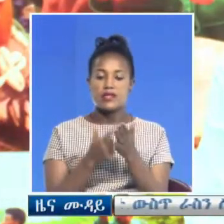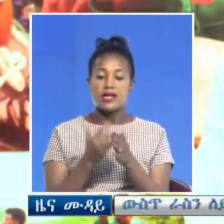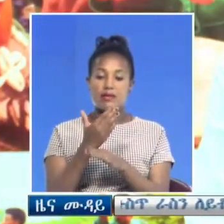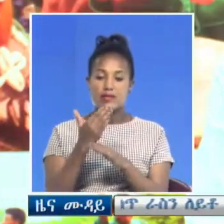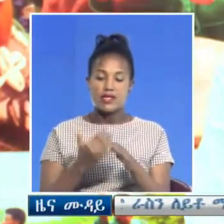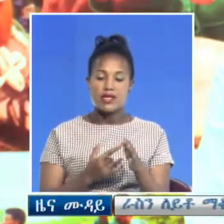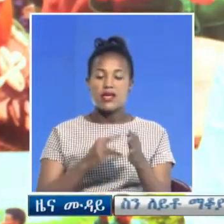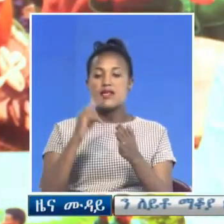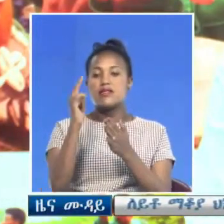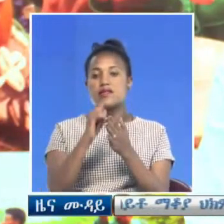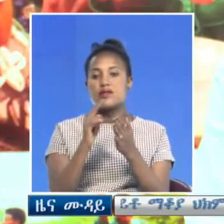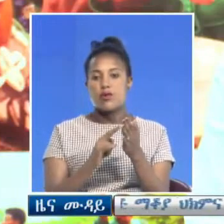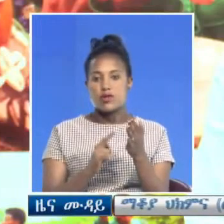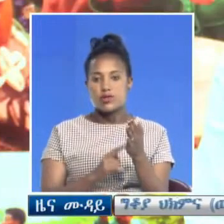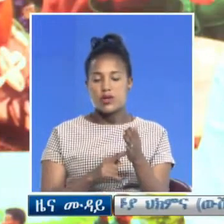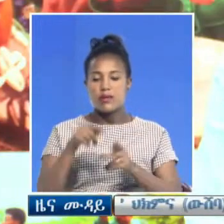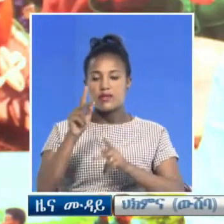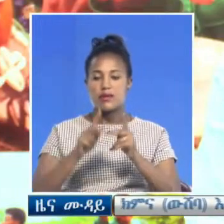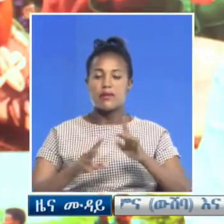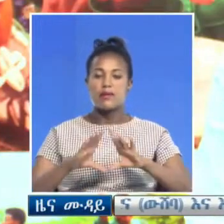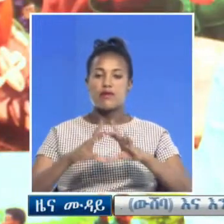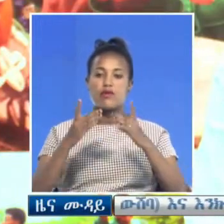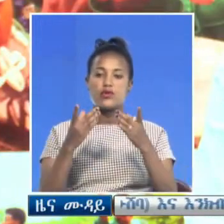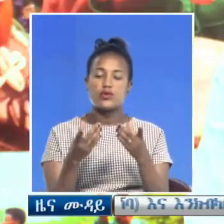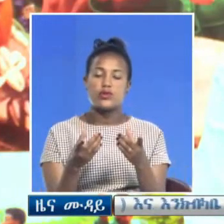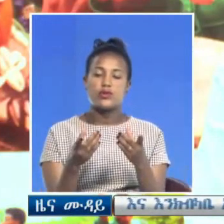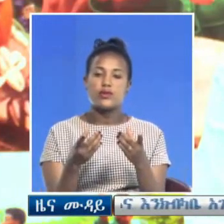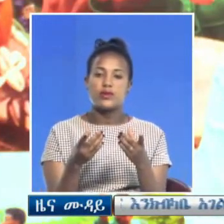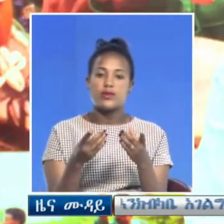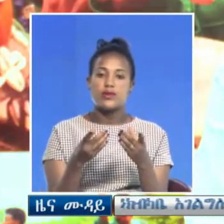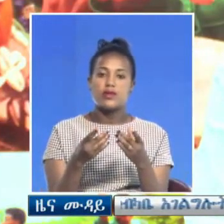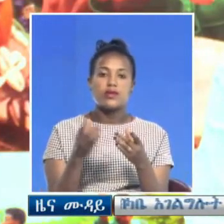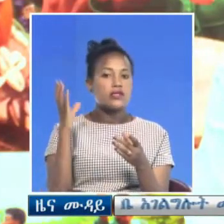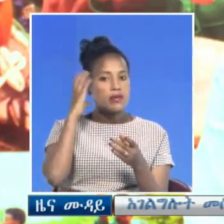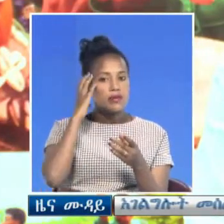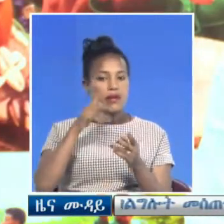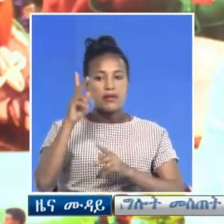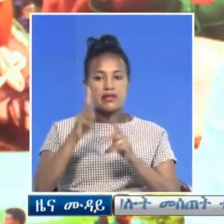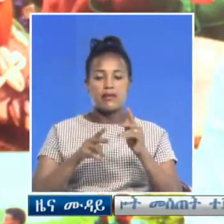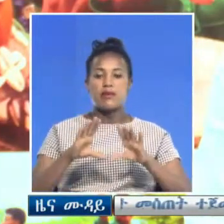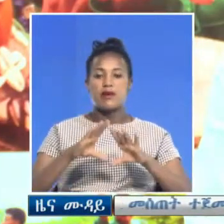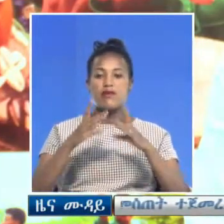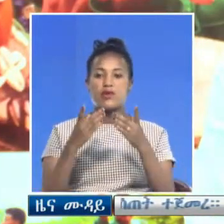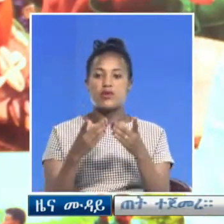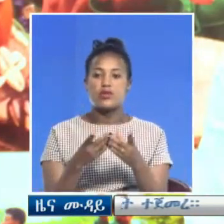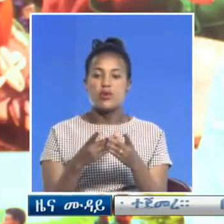ሲል የዘረዘርኳቸው የህብረተሰብ ክፍሎች ተሰሚ